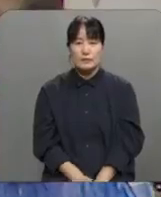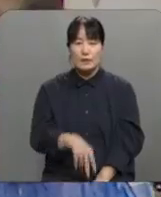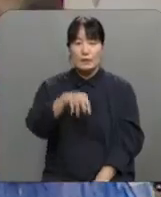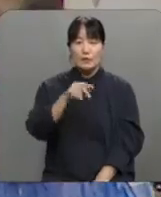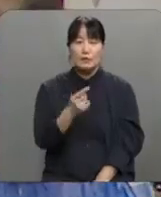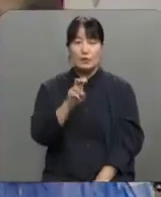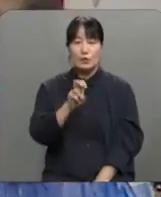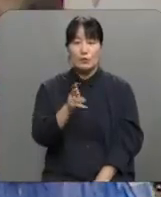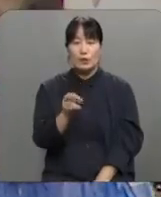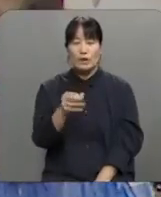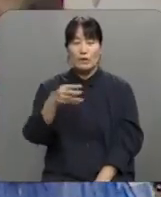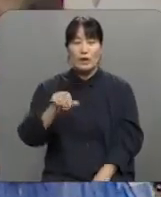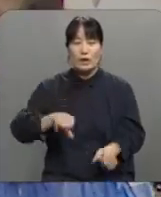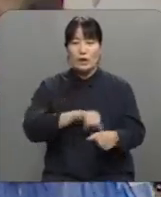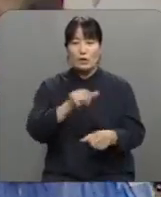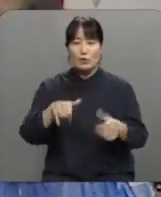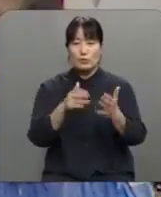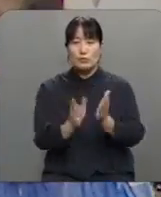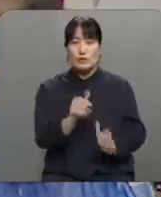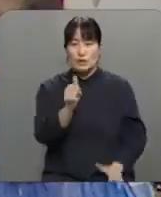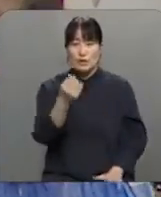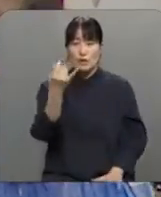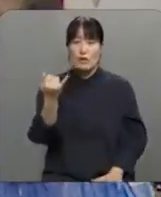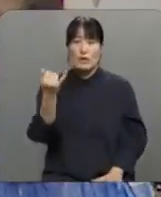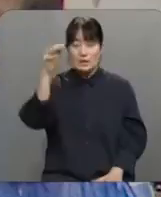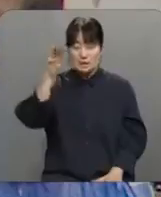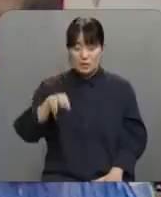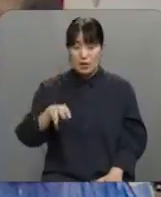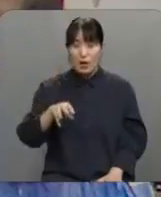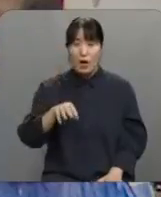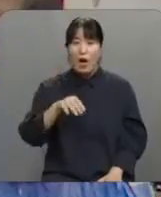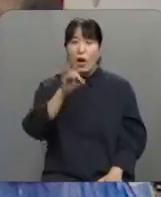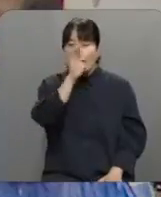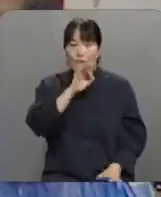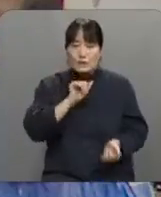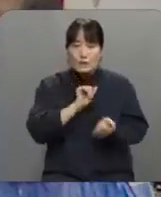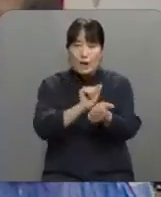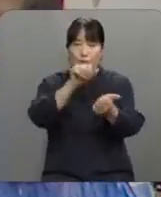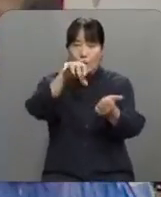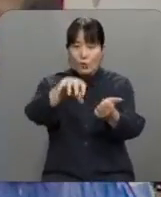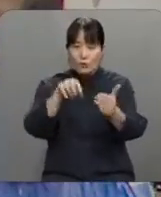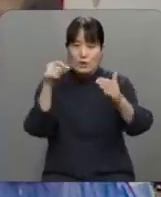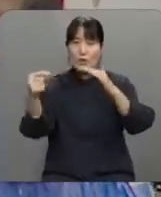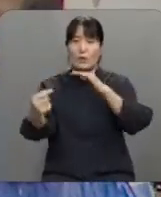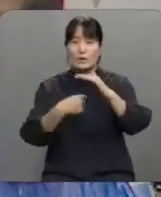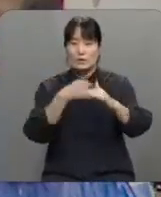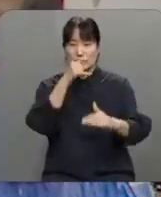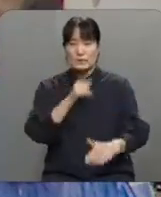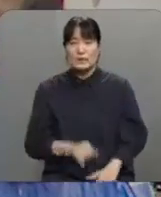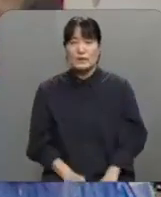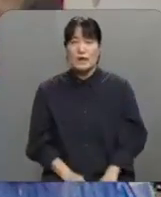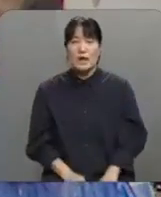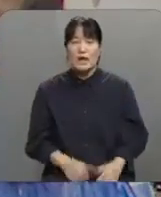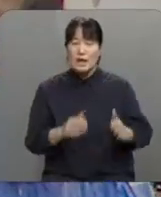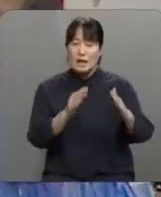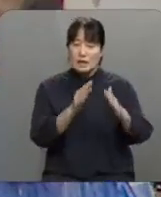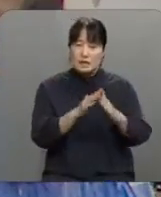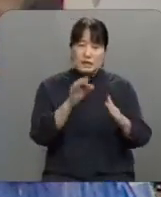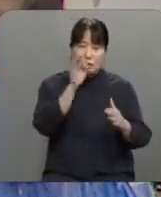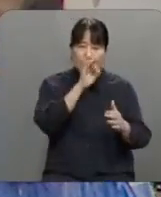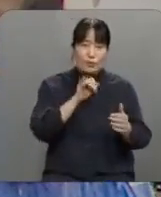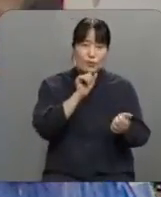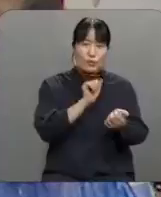조명래 환경부 장관이 오늘 화천의 아프리카 돼지열병 발생 현장을 찾았습니다. 집돼지 ASF가 발생한